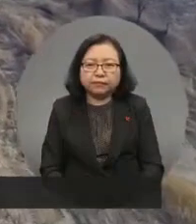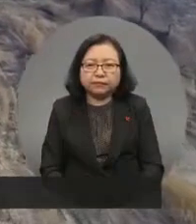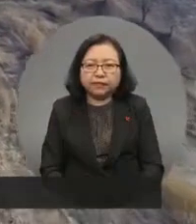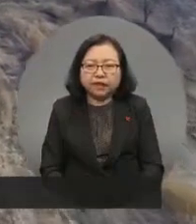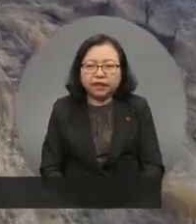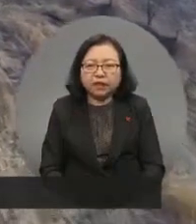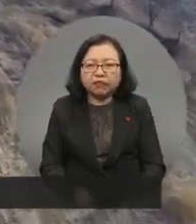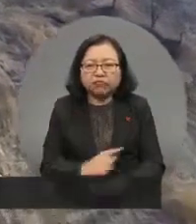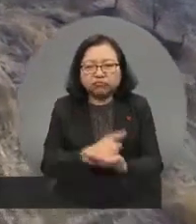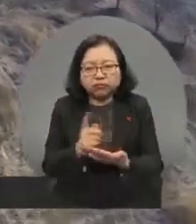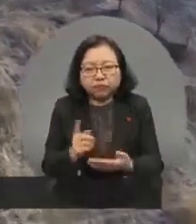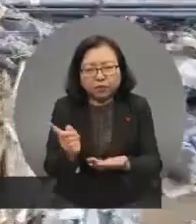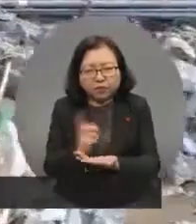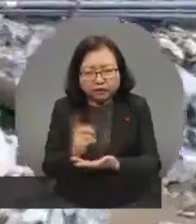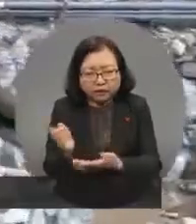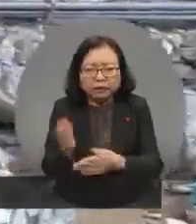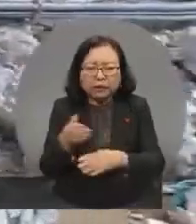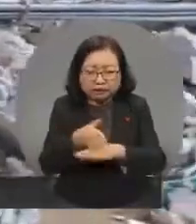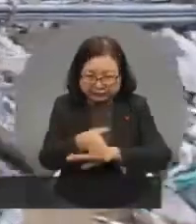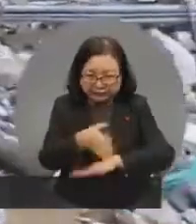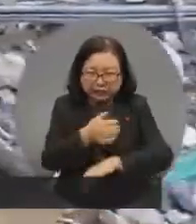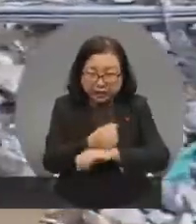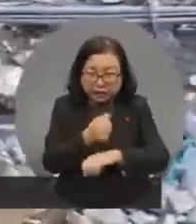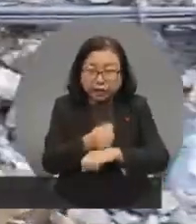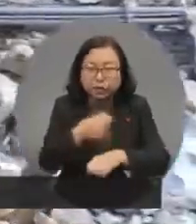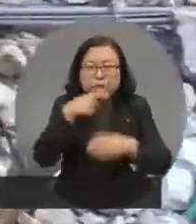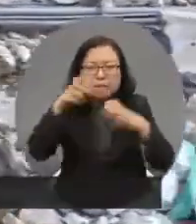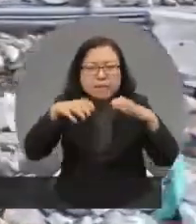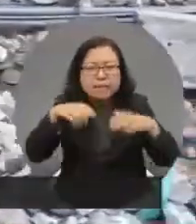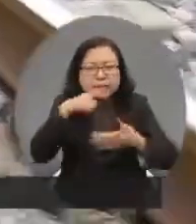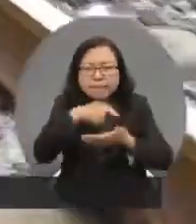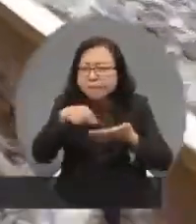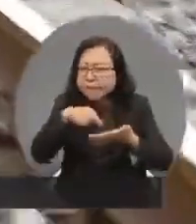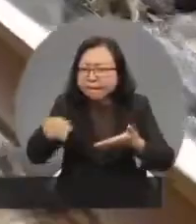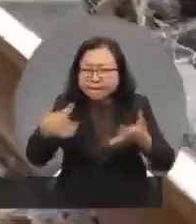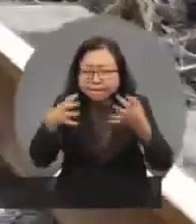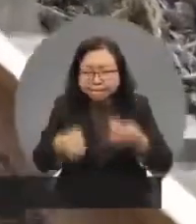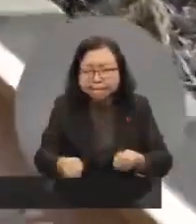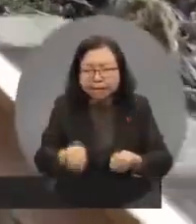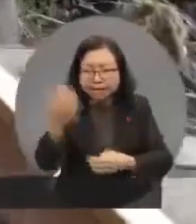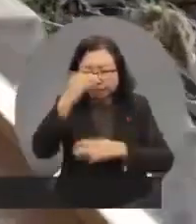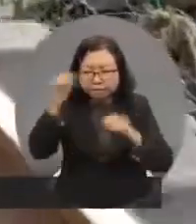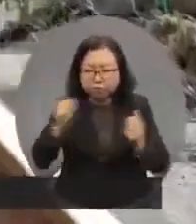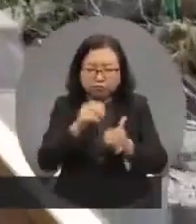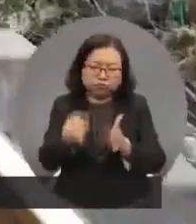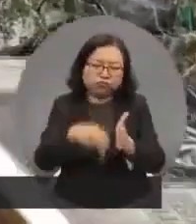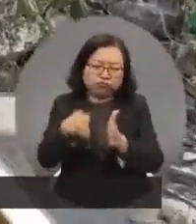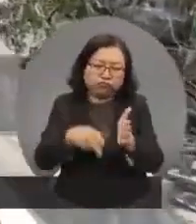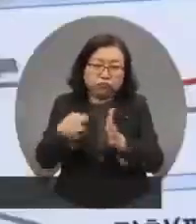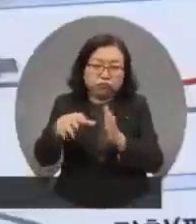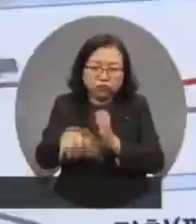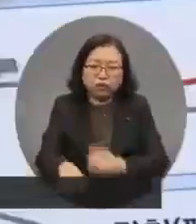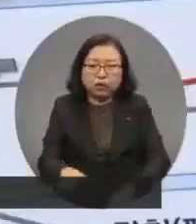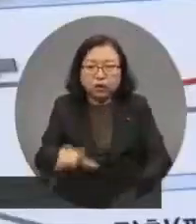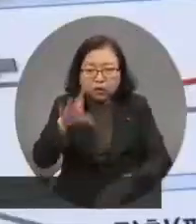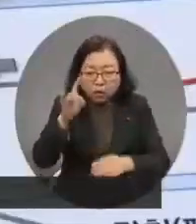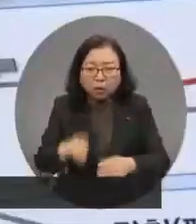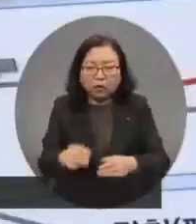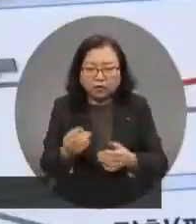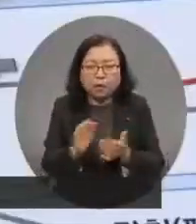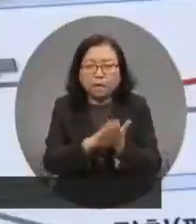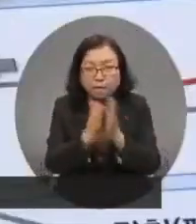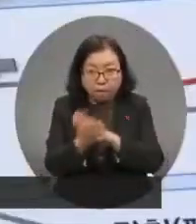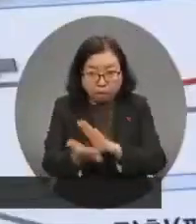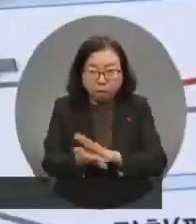속도가 느린 데다 수해에 특히 취약해 개선 요구가 끊이지 않는 충북선 철도. 노선 개선안을 담은 고속화